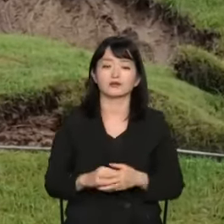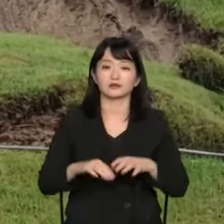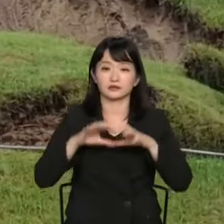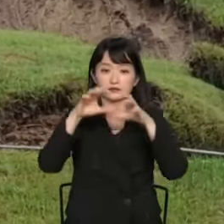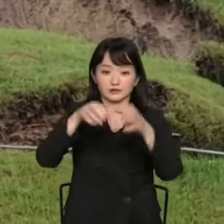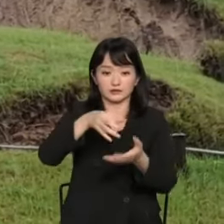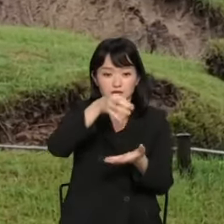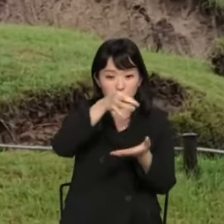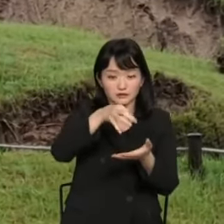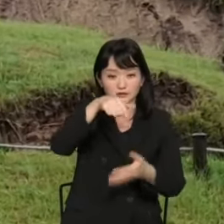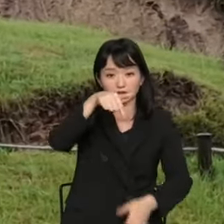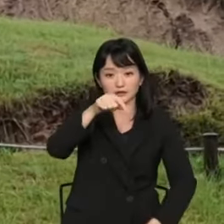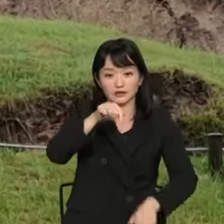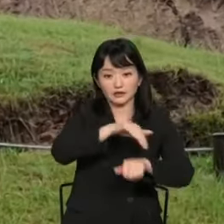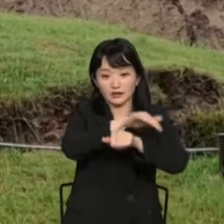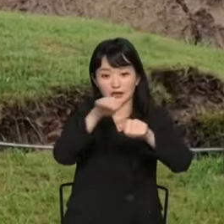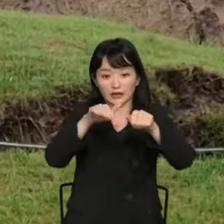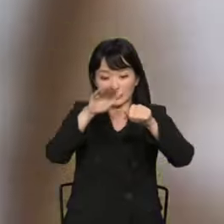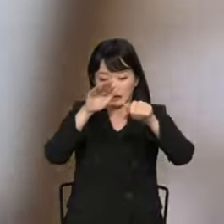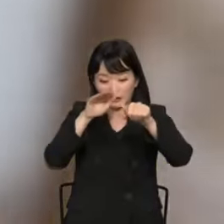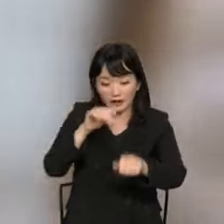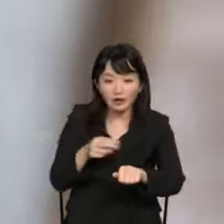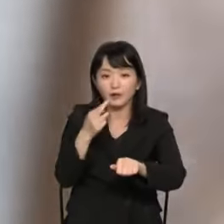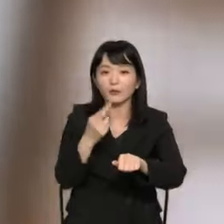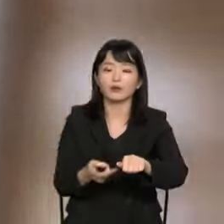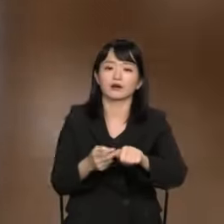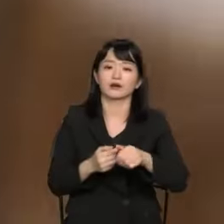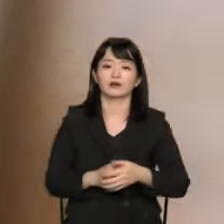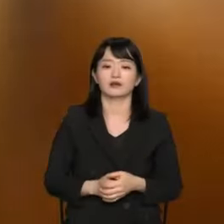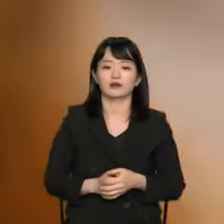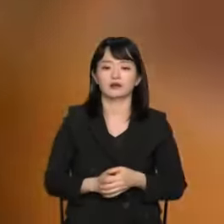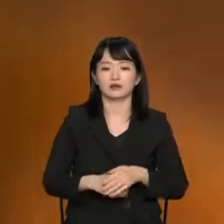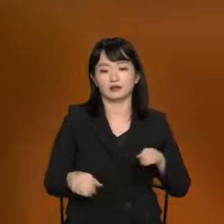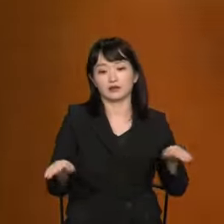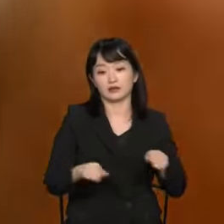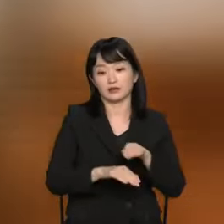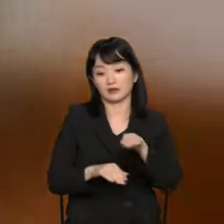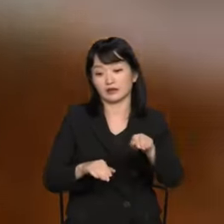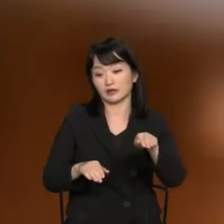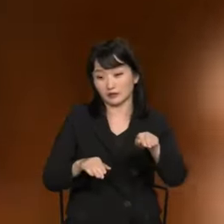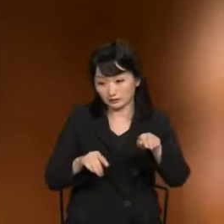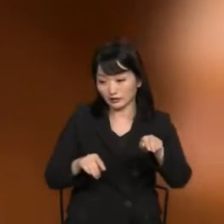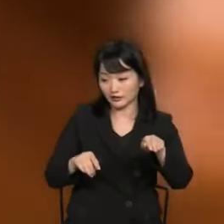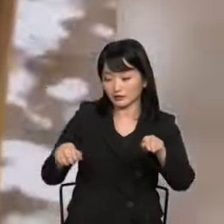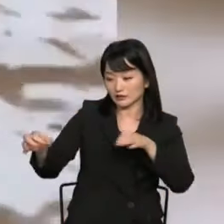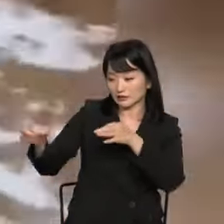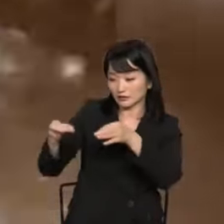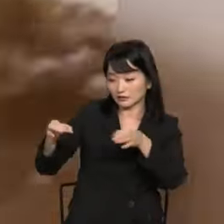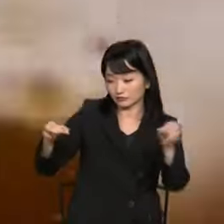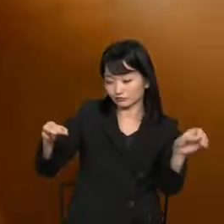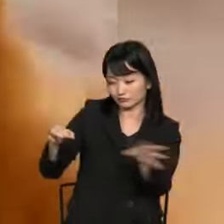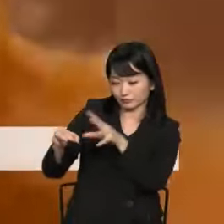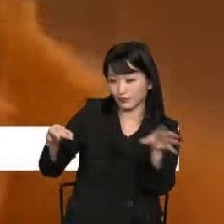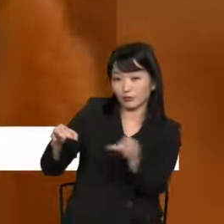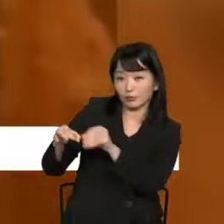가야고분 허리가 폭상 내려앉았습니다 지나는 차량의 물살이 상가 문을 때리기도 했습니다 어떡하지 어떡하지